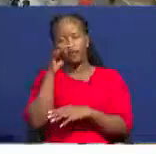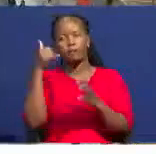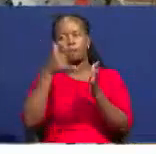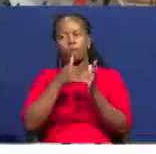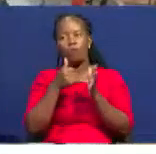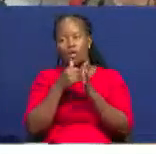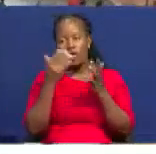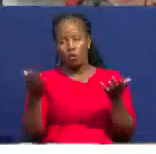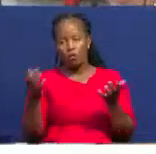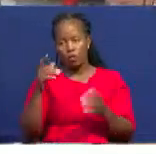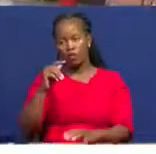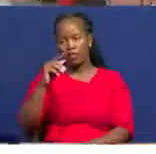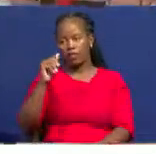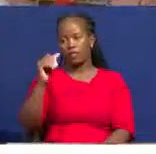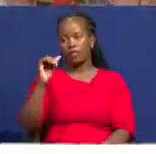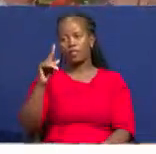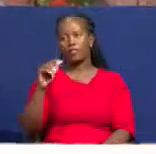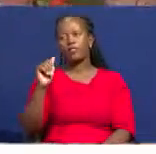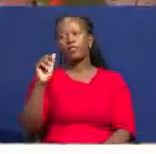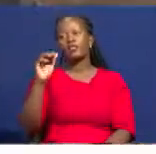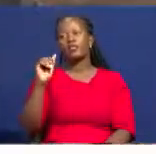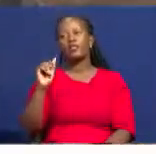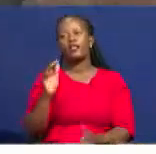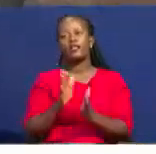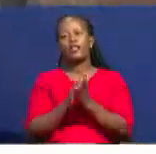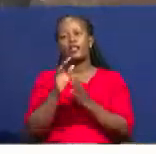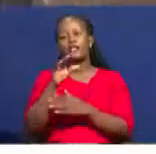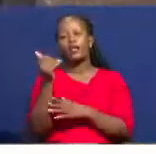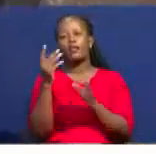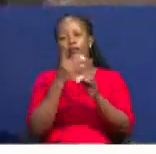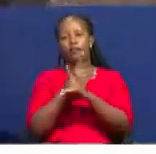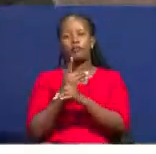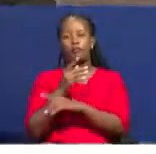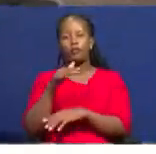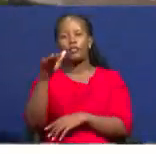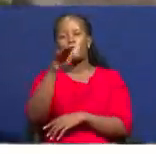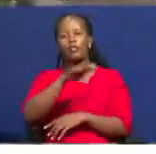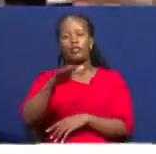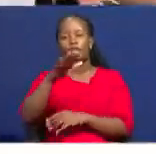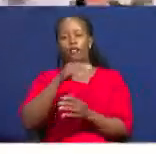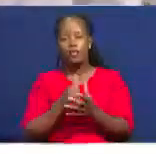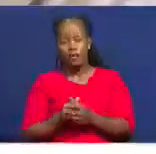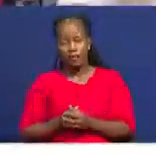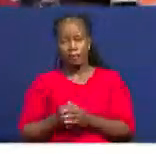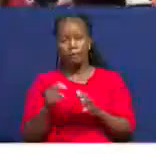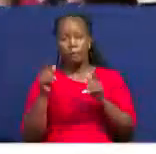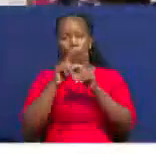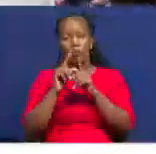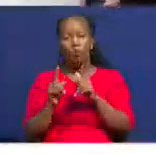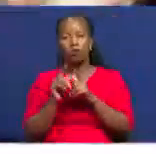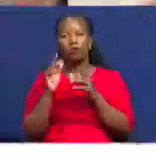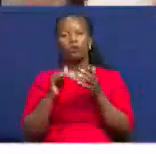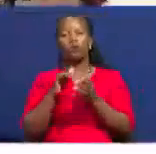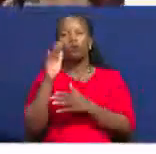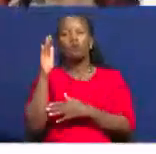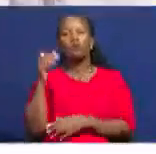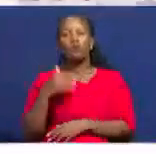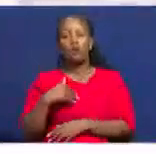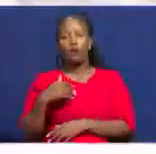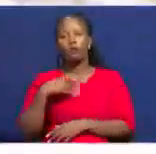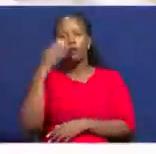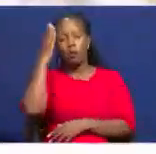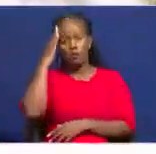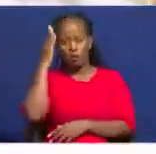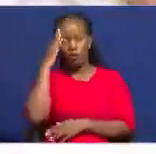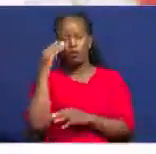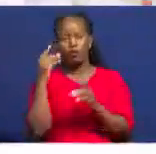pamoja na Thailand, Laos na Myanmar. Tamasha la kumwagiana maji limetambuliwa kama urithi wa